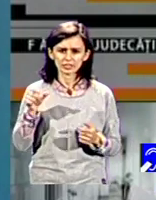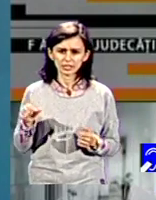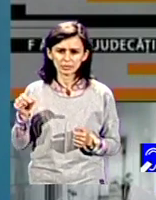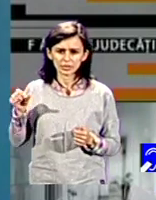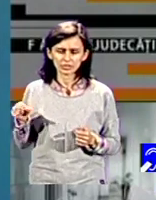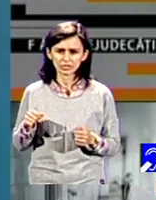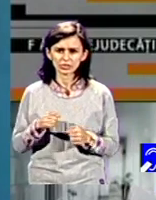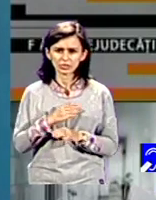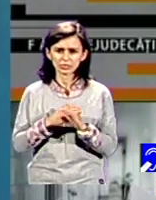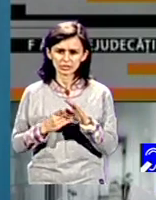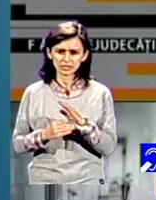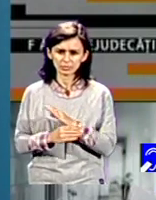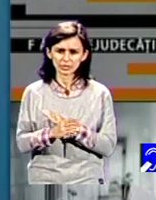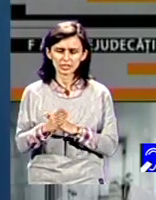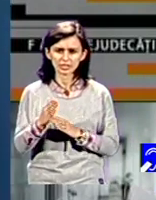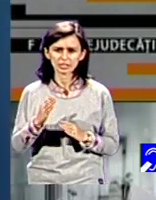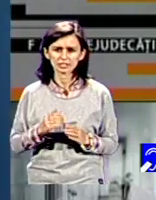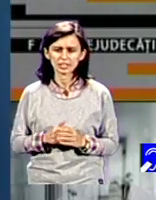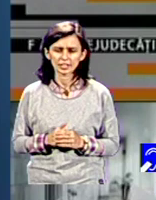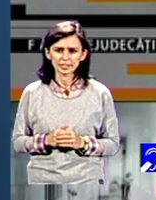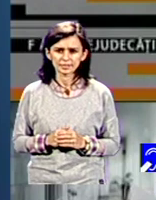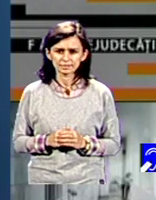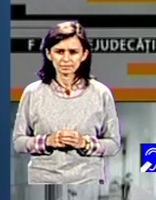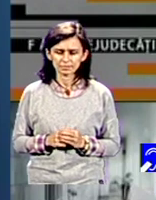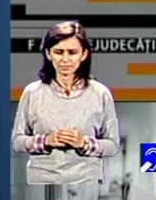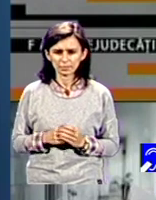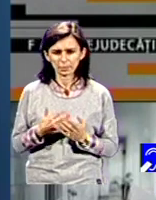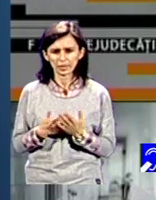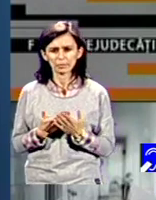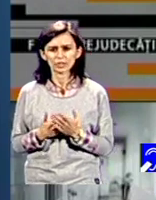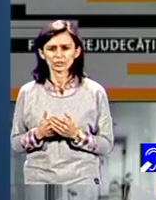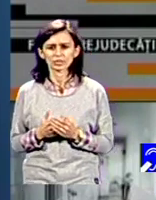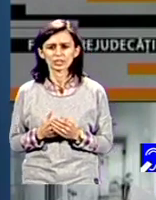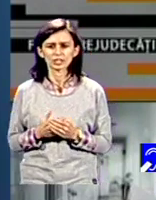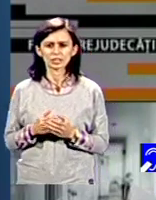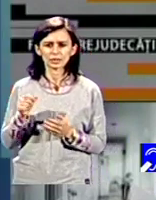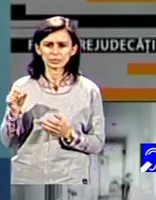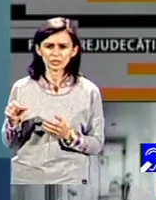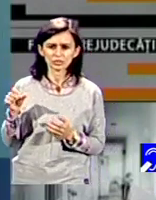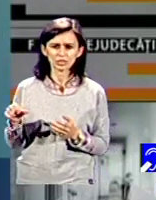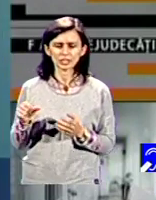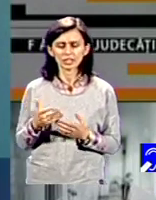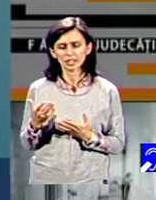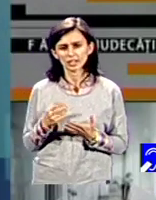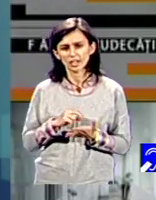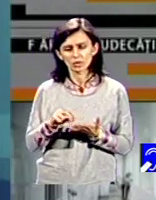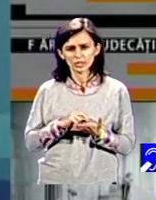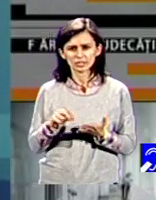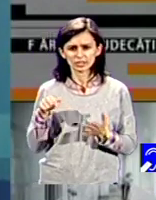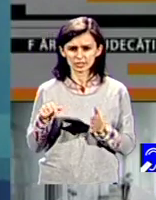cu dizabilități mentale de ce Pentru ca legiuitorul român atunci când a elaborat și scris această